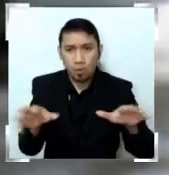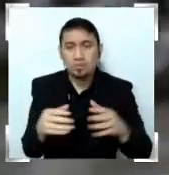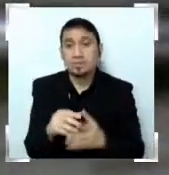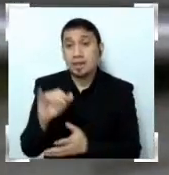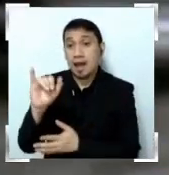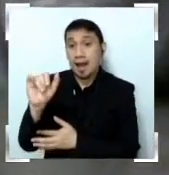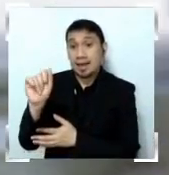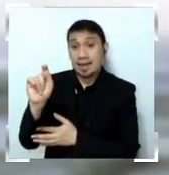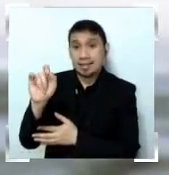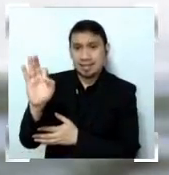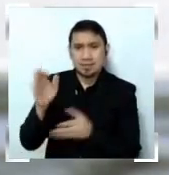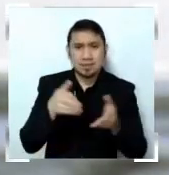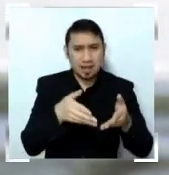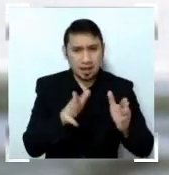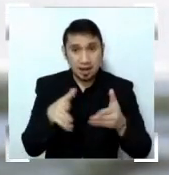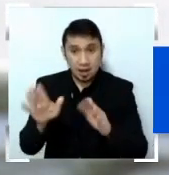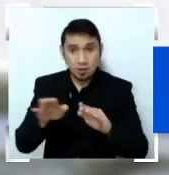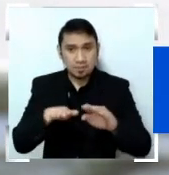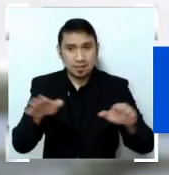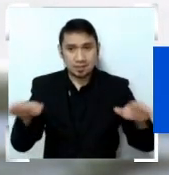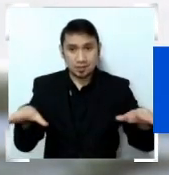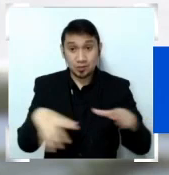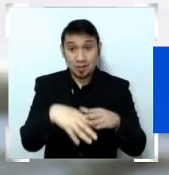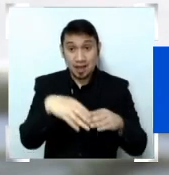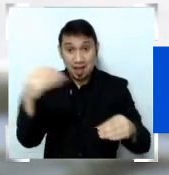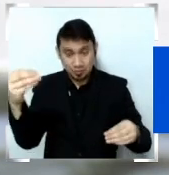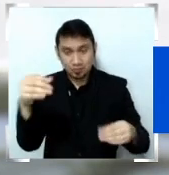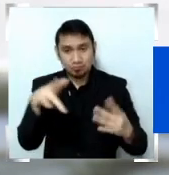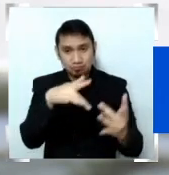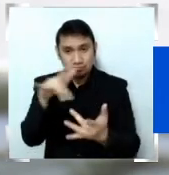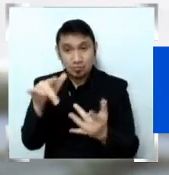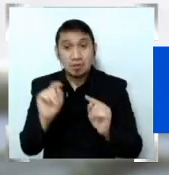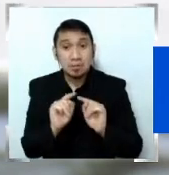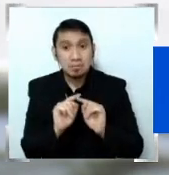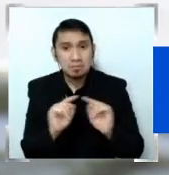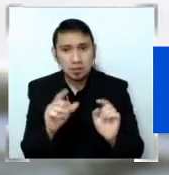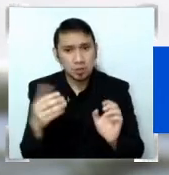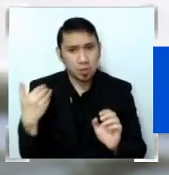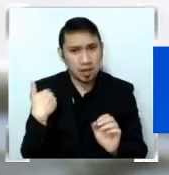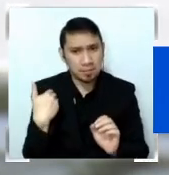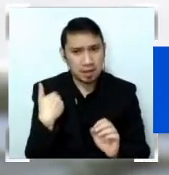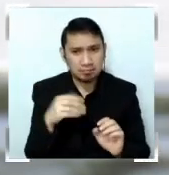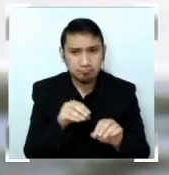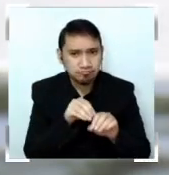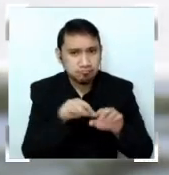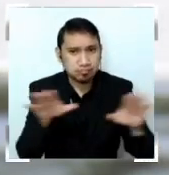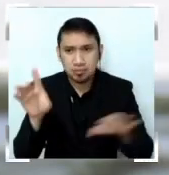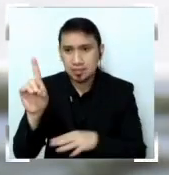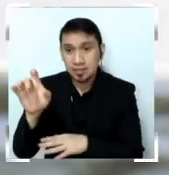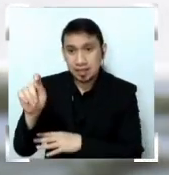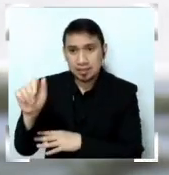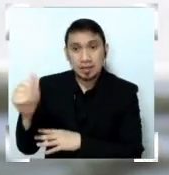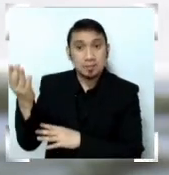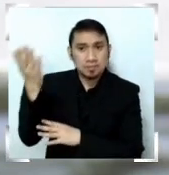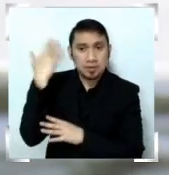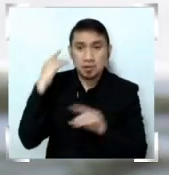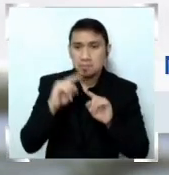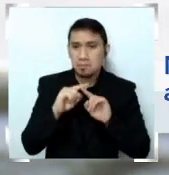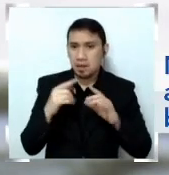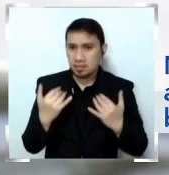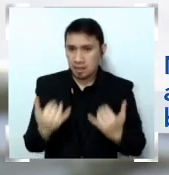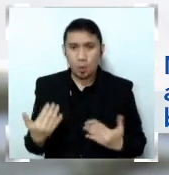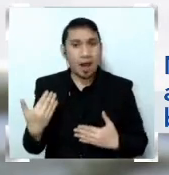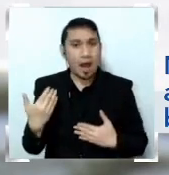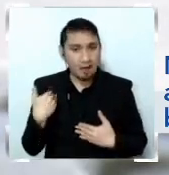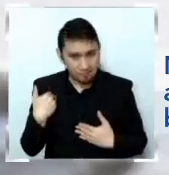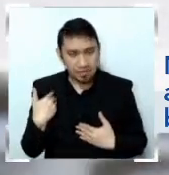ang mga batang lumabas sa mga parke, wala pang naiulat na local case ng Delta variant noon. Ngayong meron na, karamihan sa mga